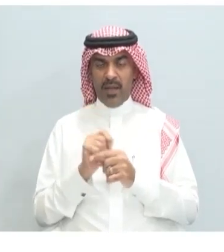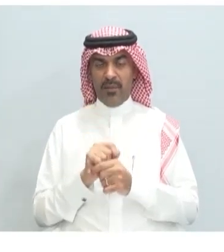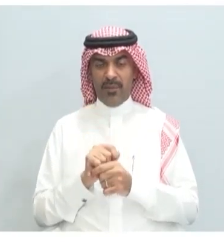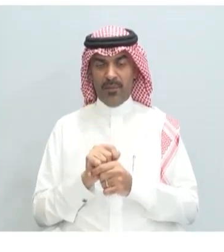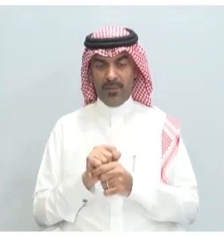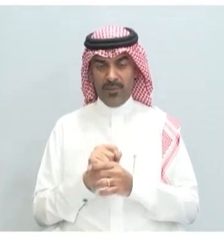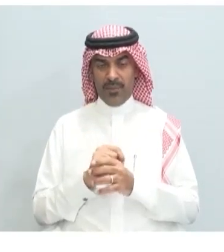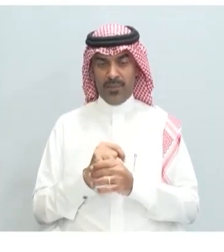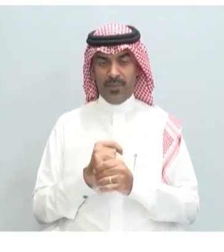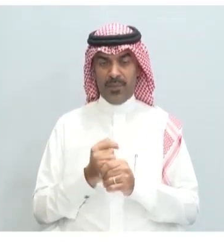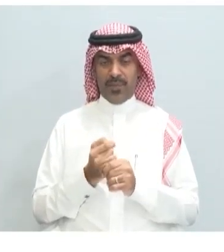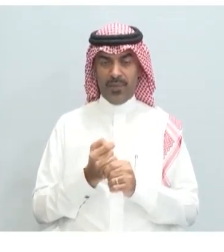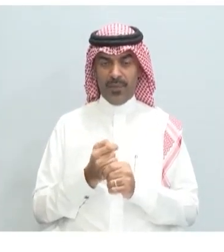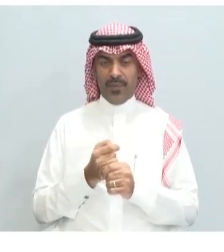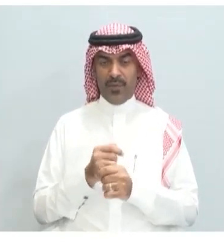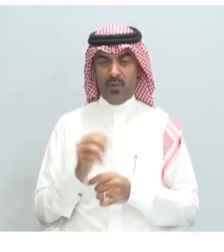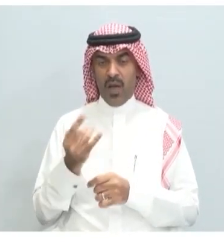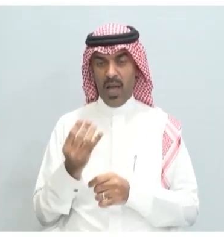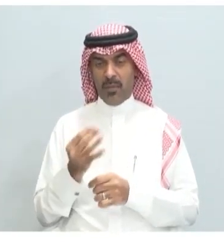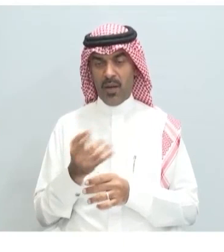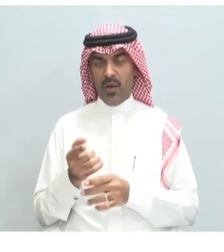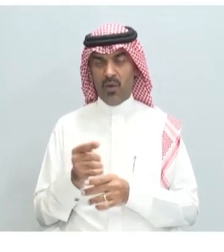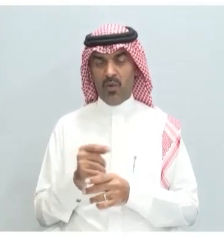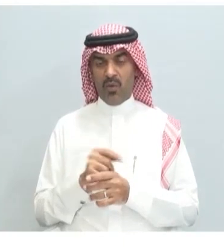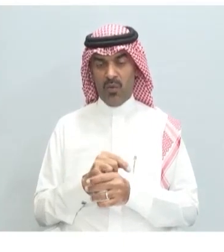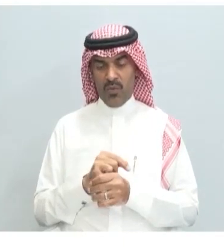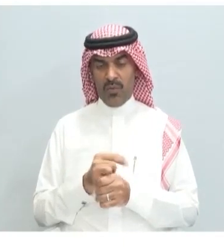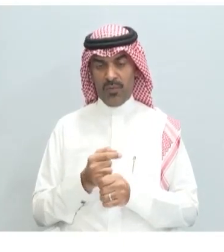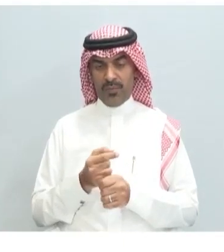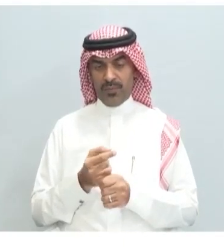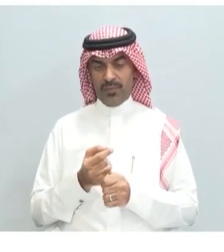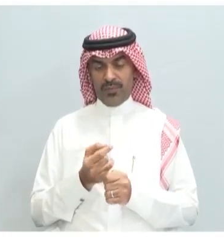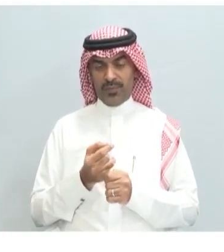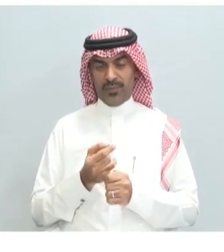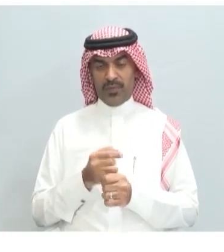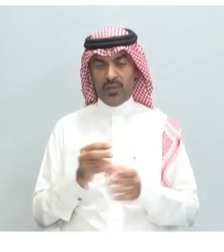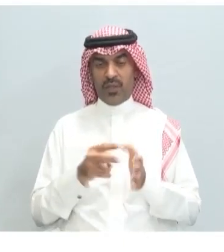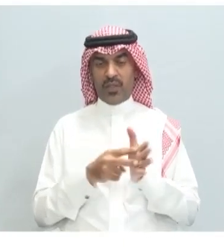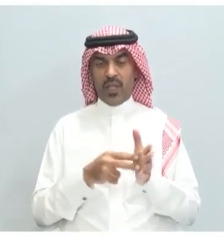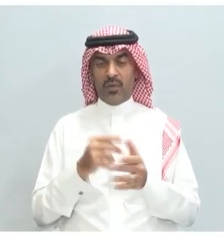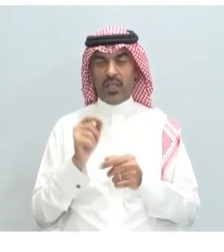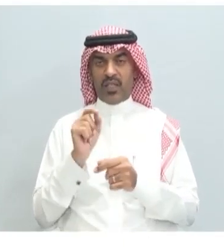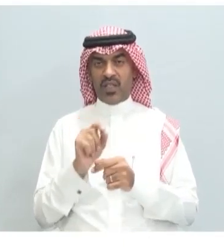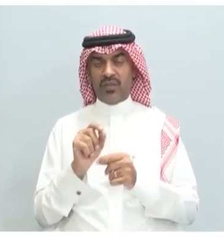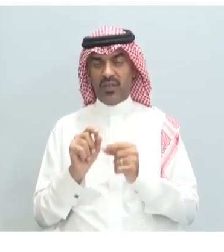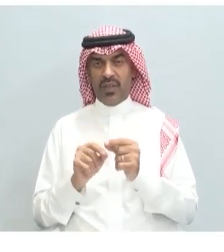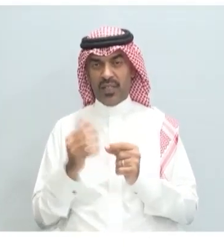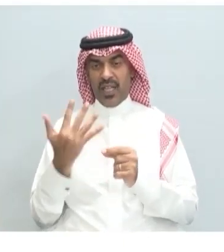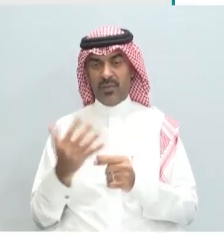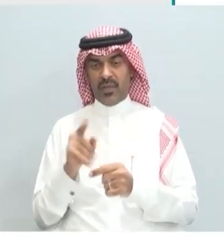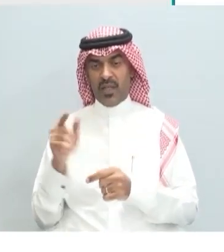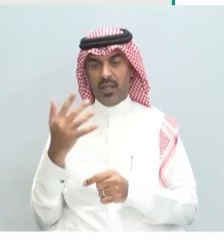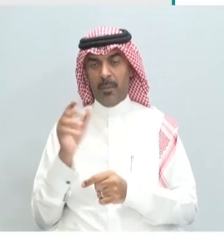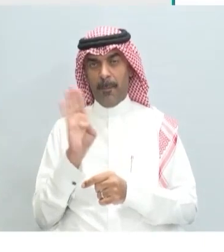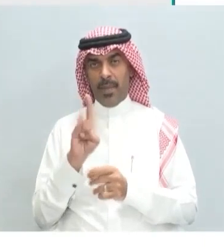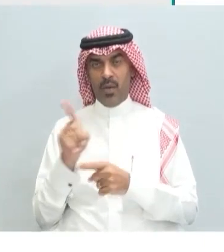هو 0.3 فيصير المجموع كم 0.5 وبالتالي يكون الجواب الصحيح هو b وبذلك